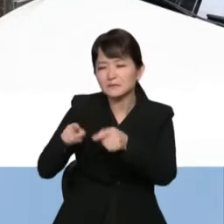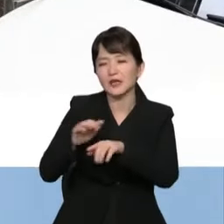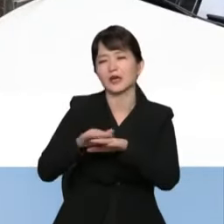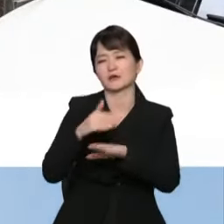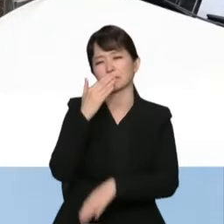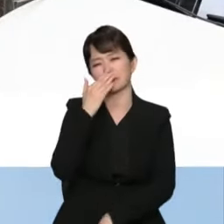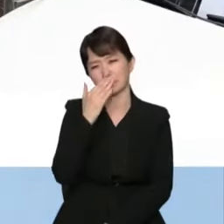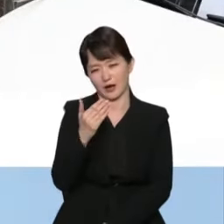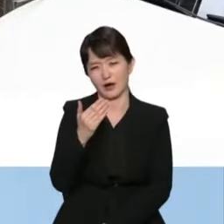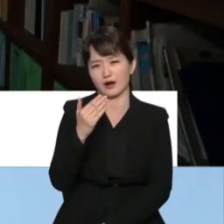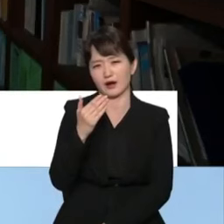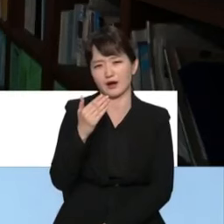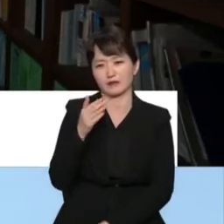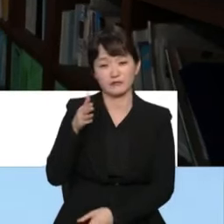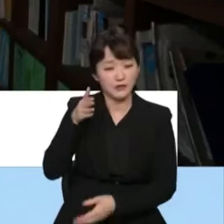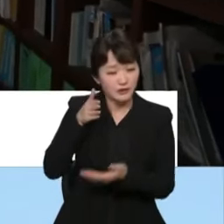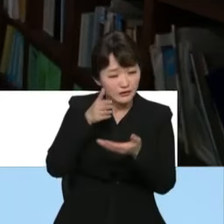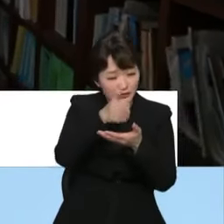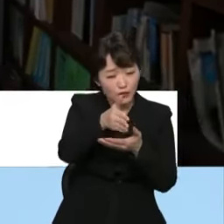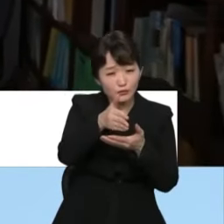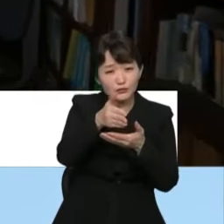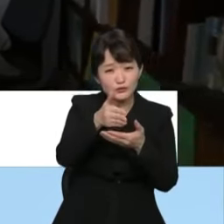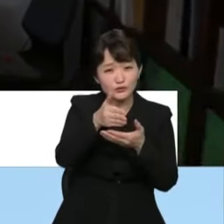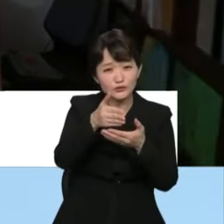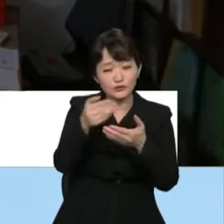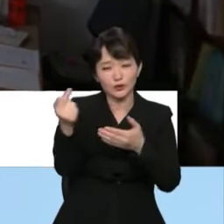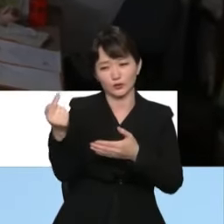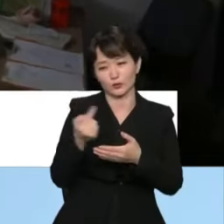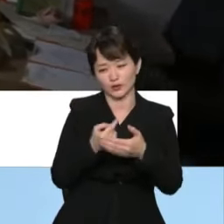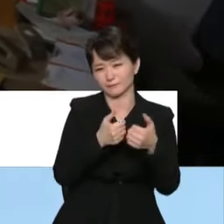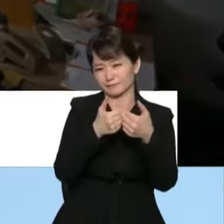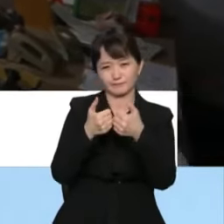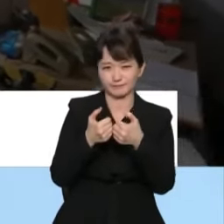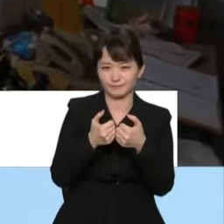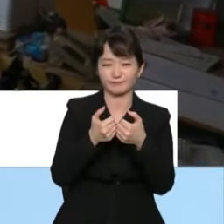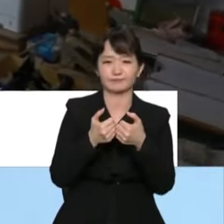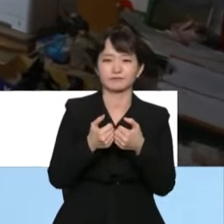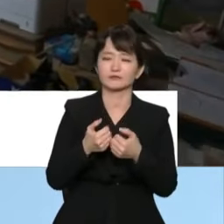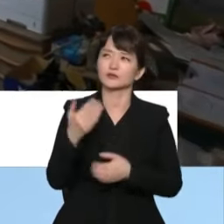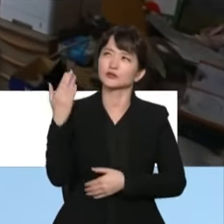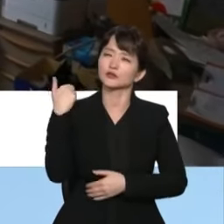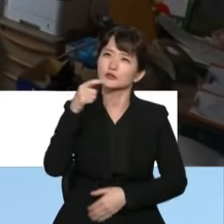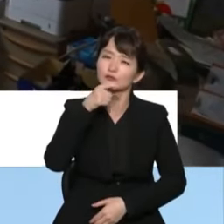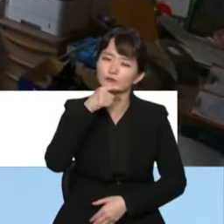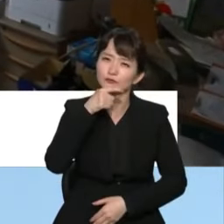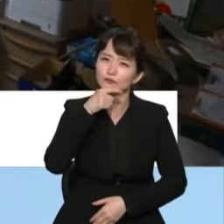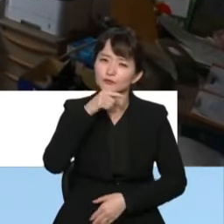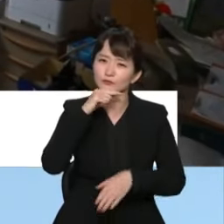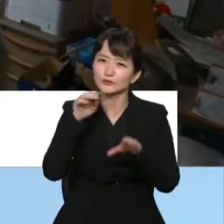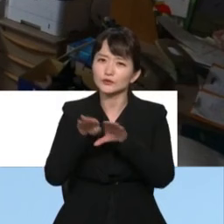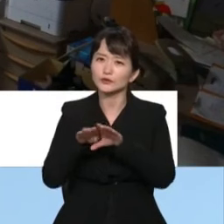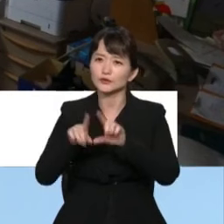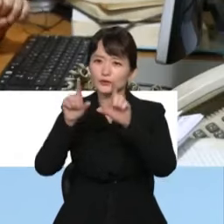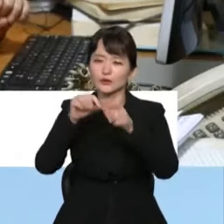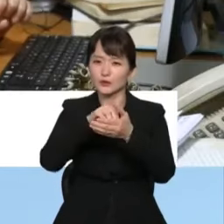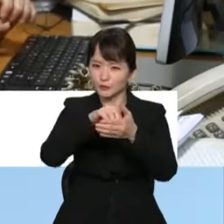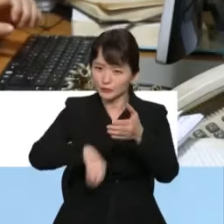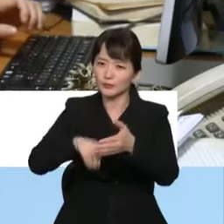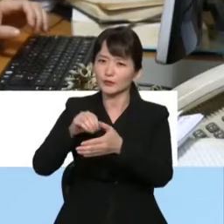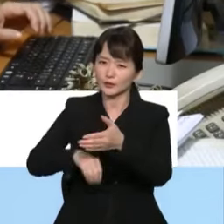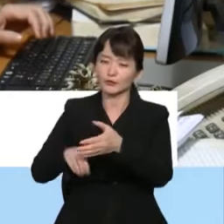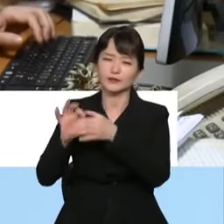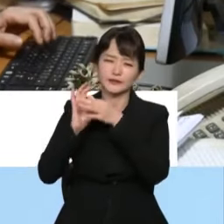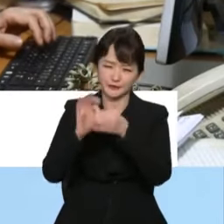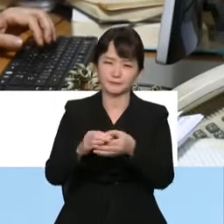가능한 이건 전문적인 방문 상담을 해야 되거든요네 그런 것도 이제 지난 수요일 하고 일요일 빼놓고는 계속